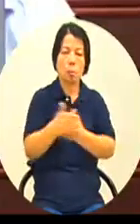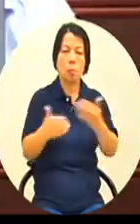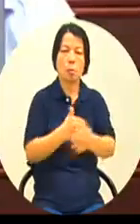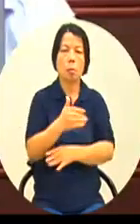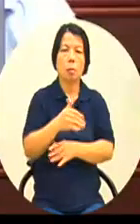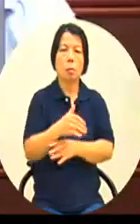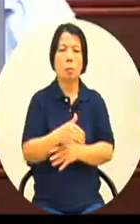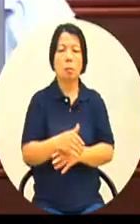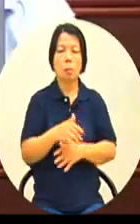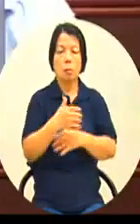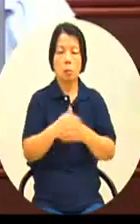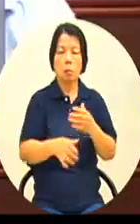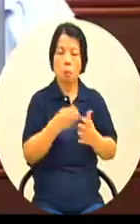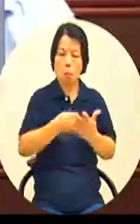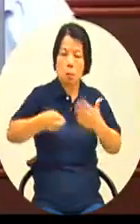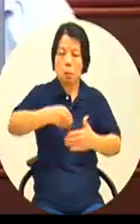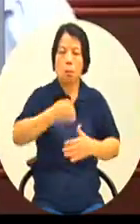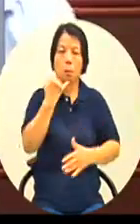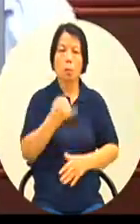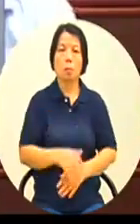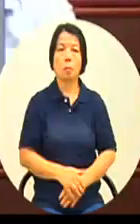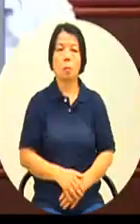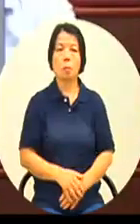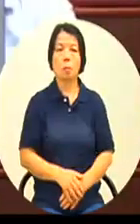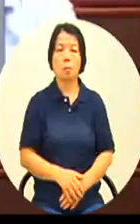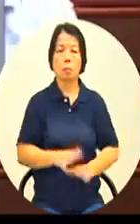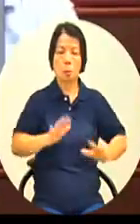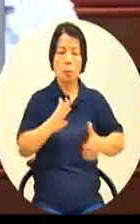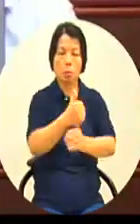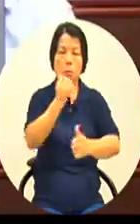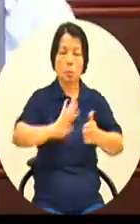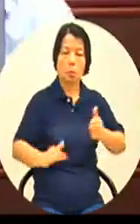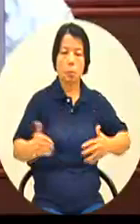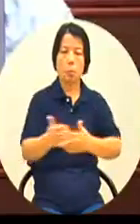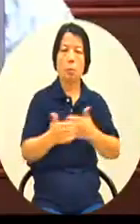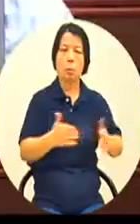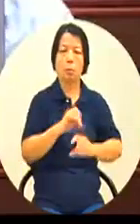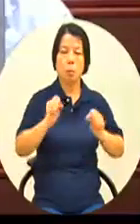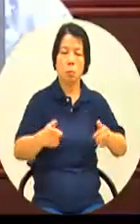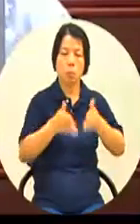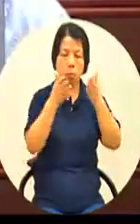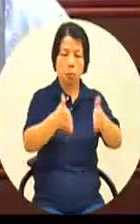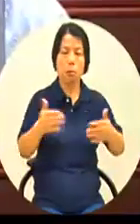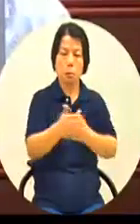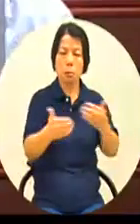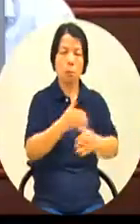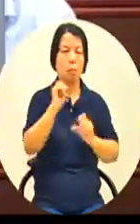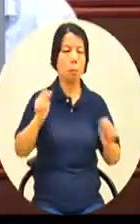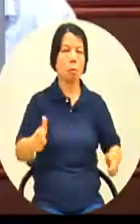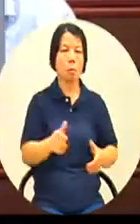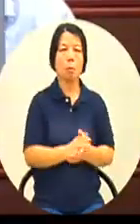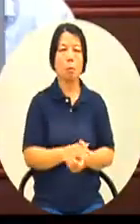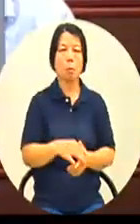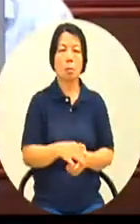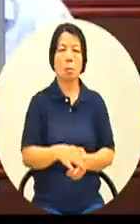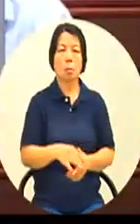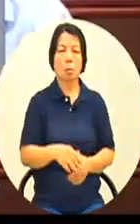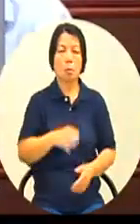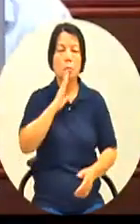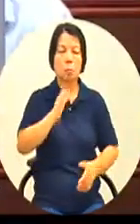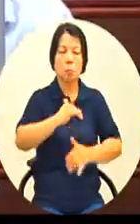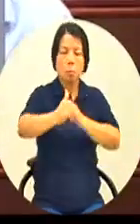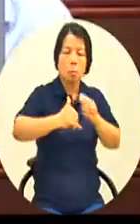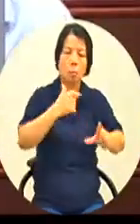能够做一个更好的提升了哈。所以，生态交通它不是只是交通。生态交通绝对是一个社